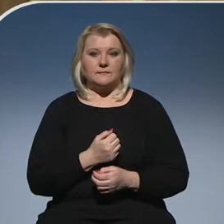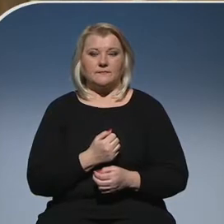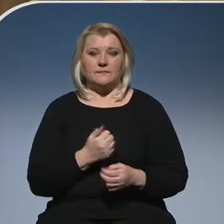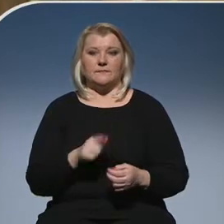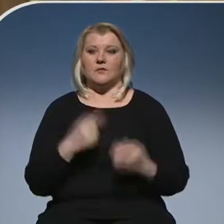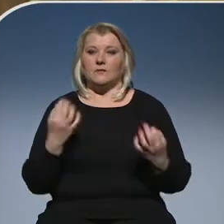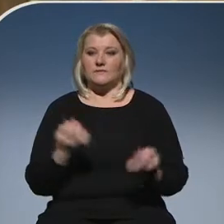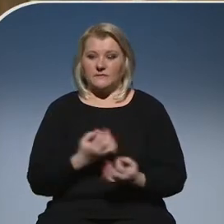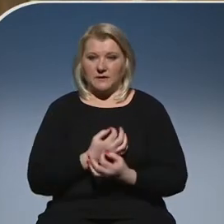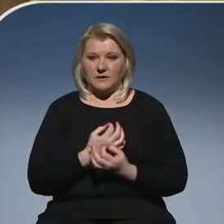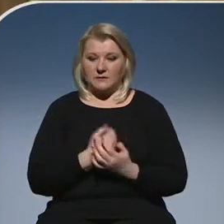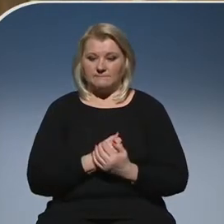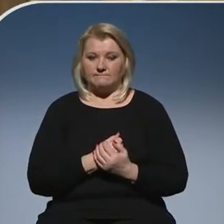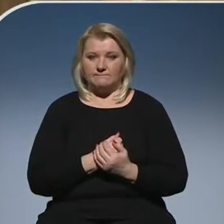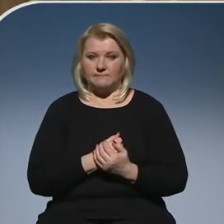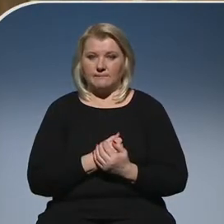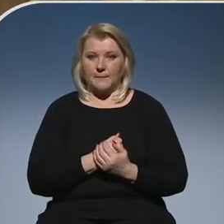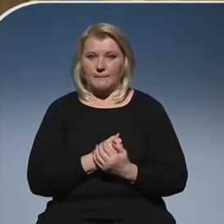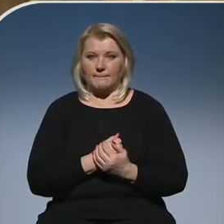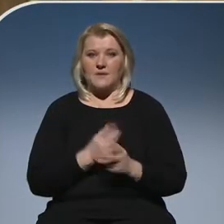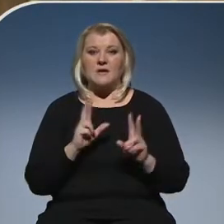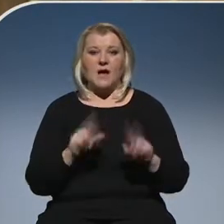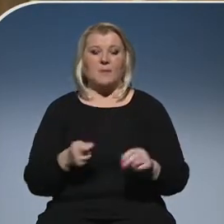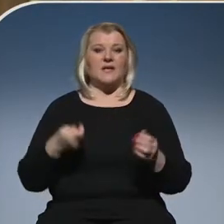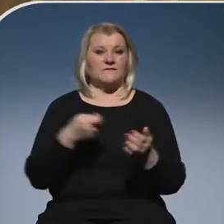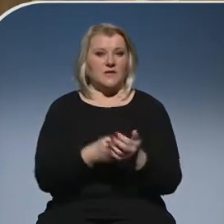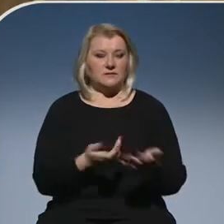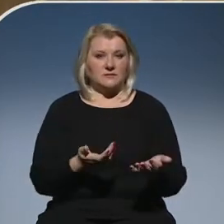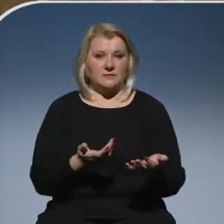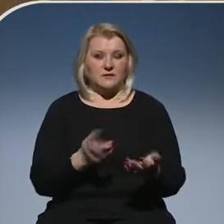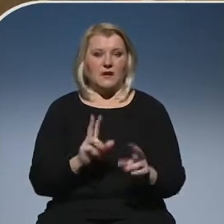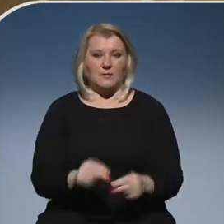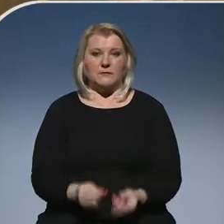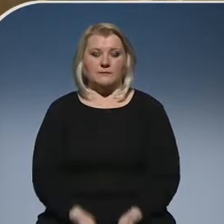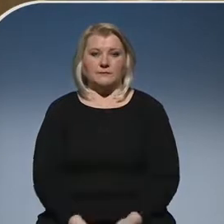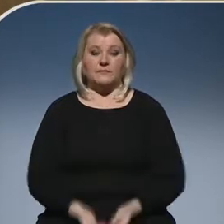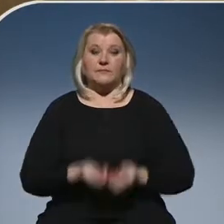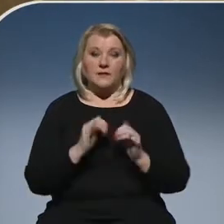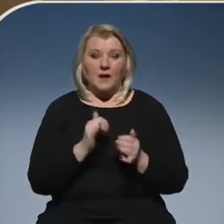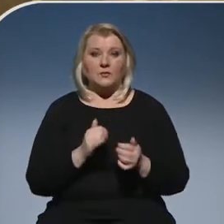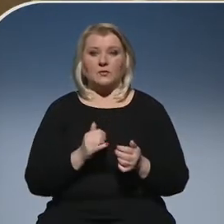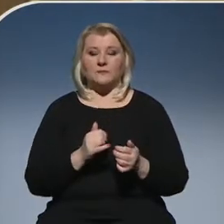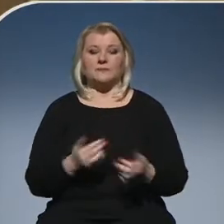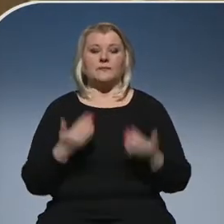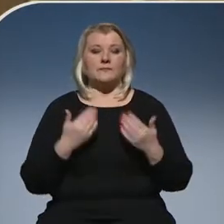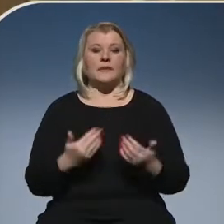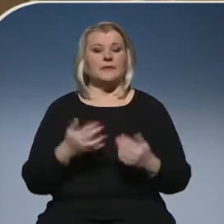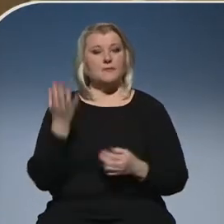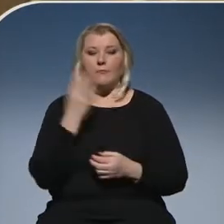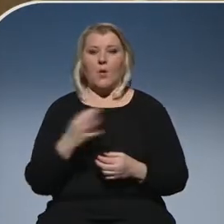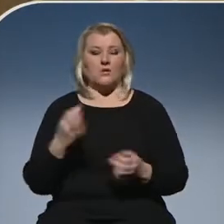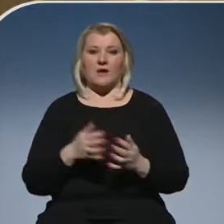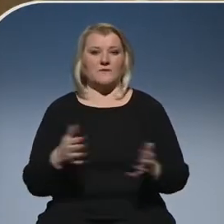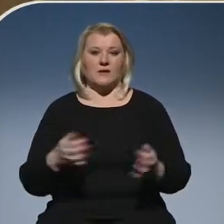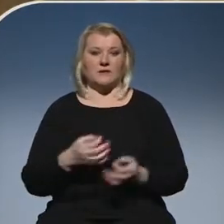se týká toho vlastně, kam investovat. Přesně tak, protože dnes je takový velký módní trend